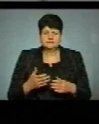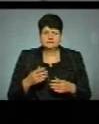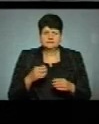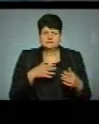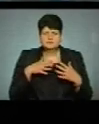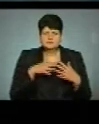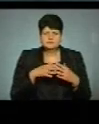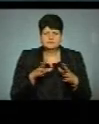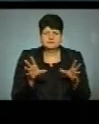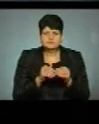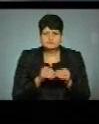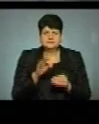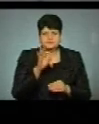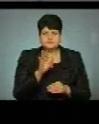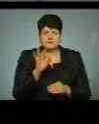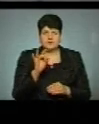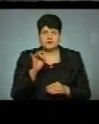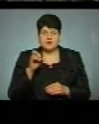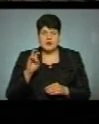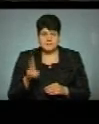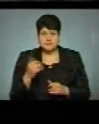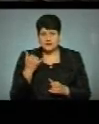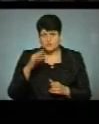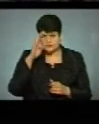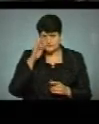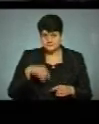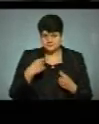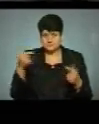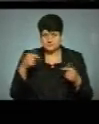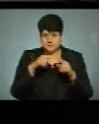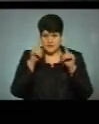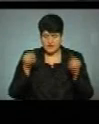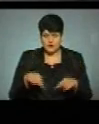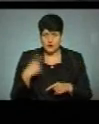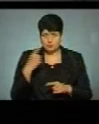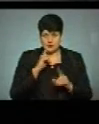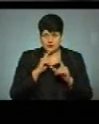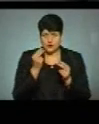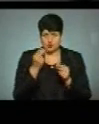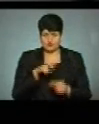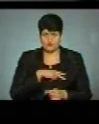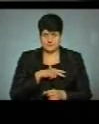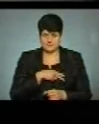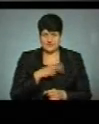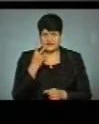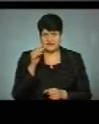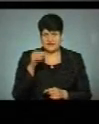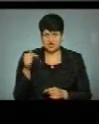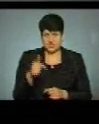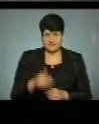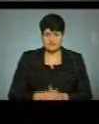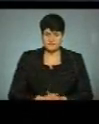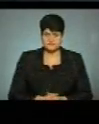Воював разом із Олександром Орляком. Сьогодні чоловіку вручили грамоту від обласної ради та грошову премію –